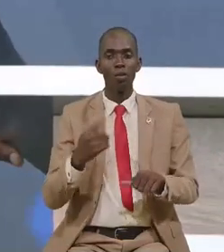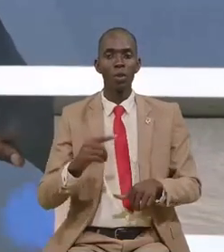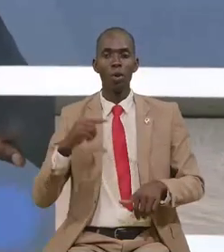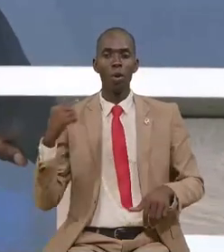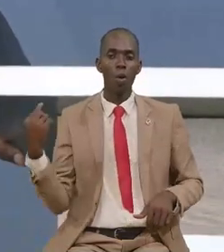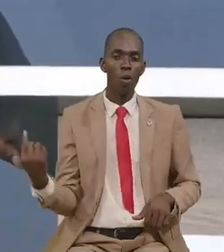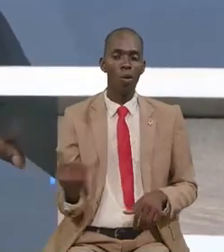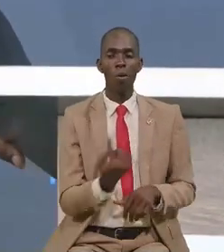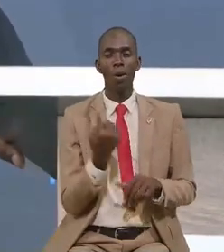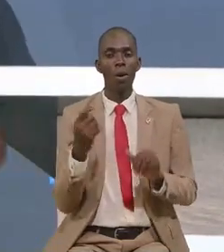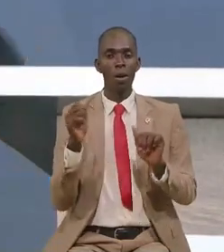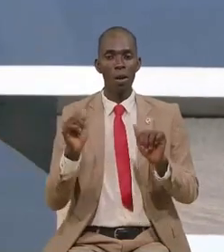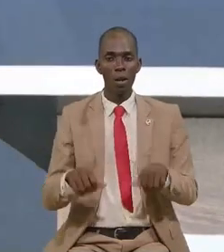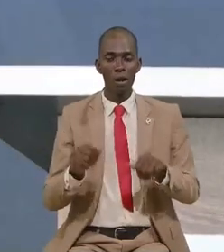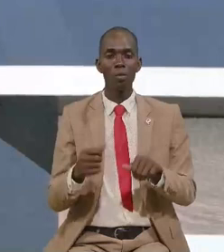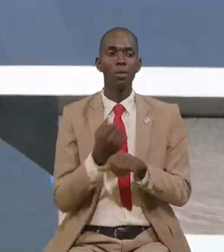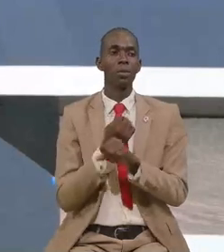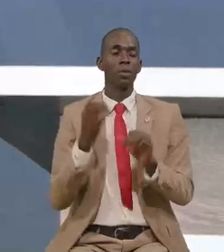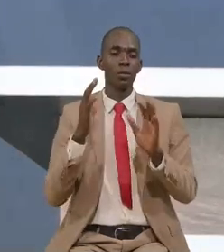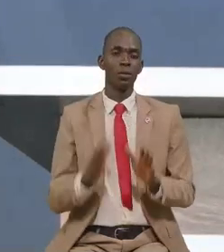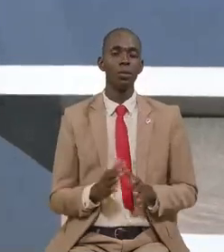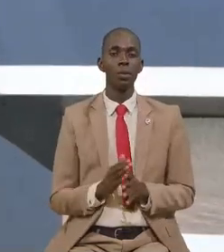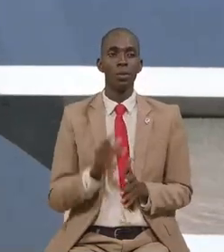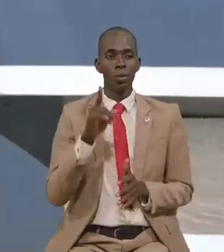du Sauveur toujours capable.